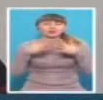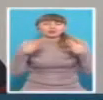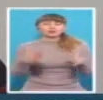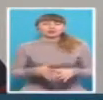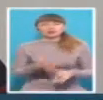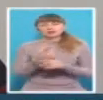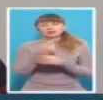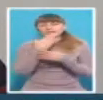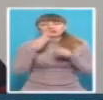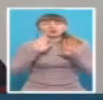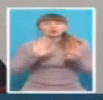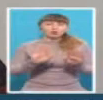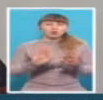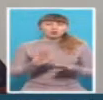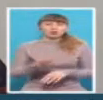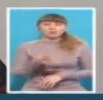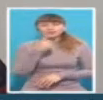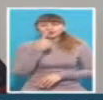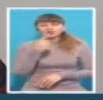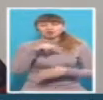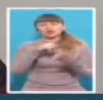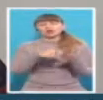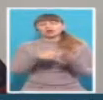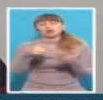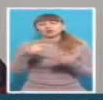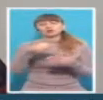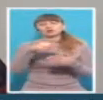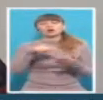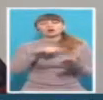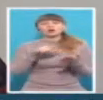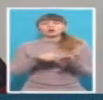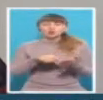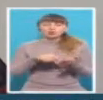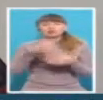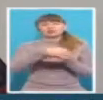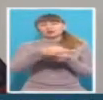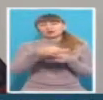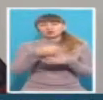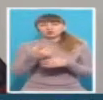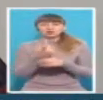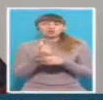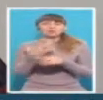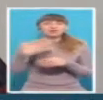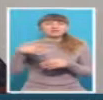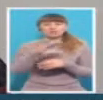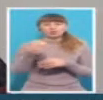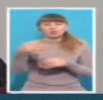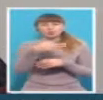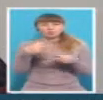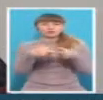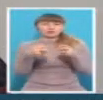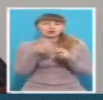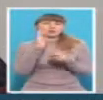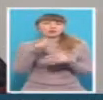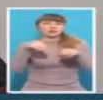Соның шекарада орналасқан Қарағанды және Ақмола облыстарының да аудандары сол комбинатпен бірге жұмыс жасайды